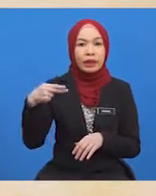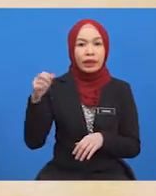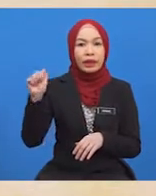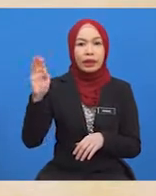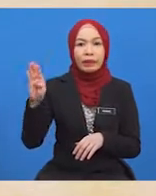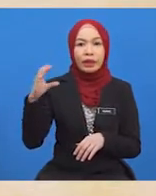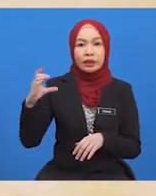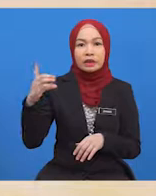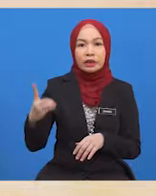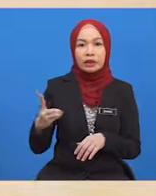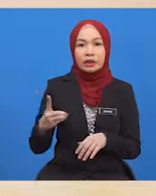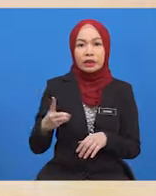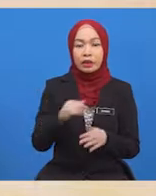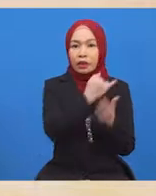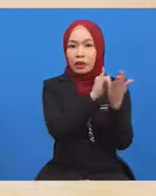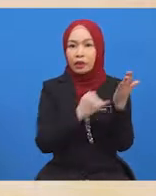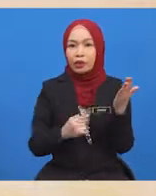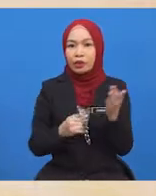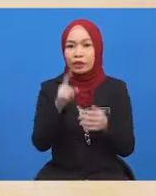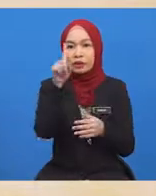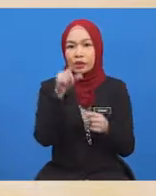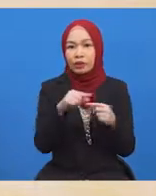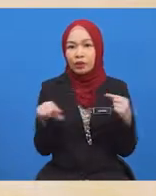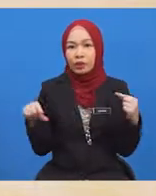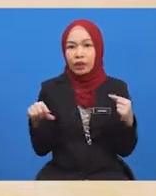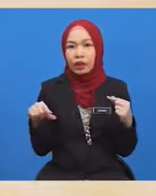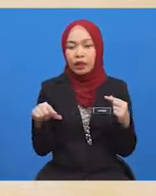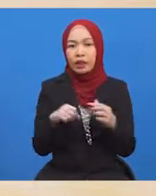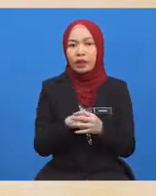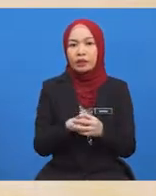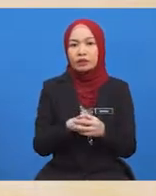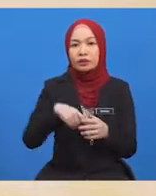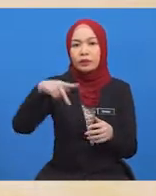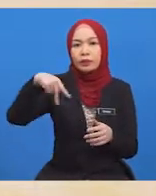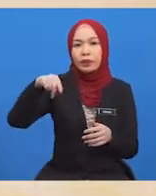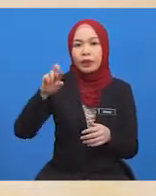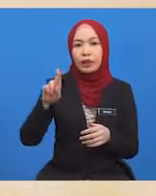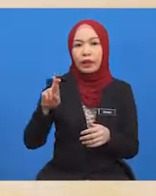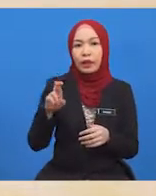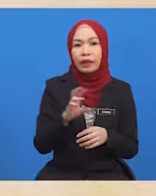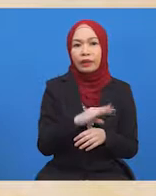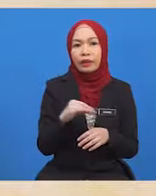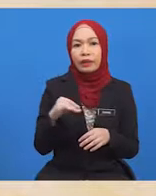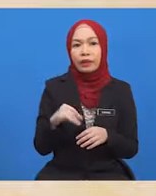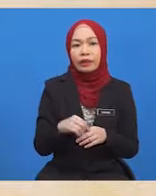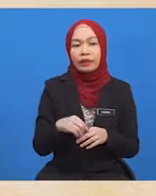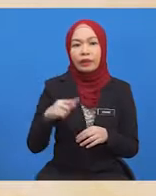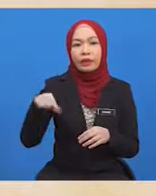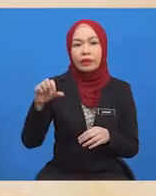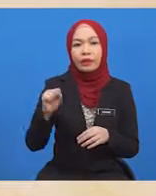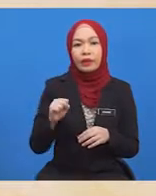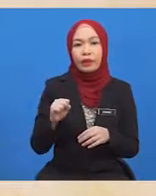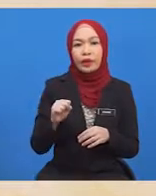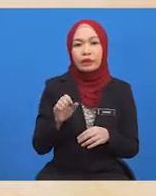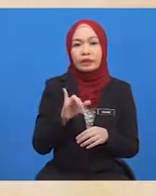Lukiskan garis lurus PR dan QS berserenjang dengan satah ABCD.